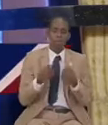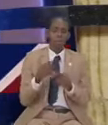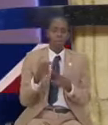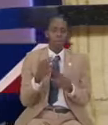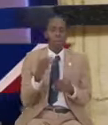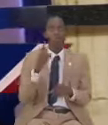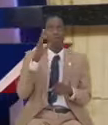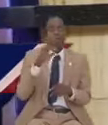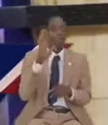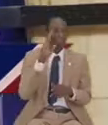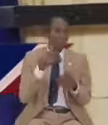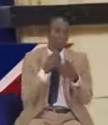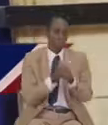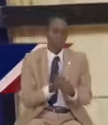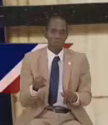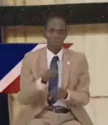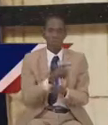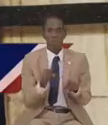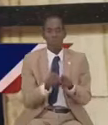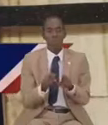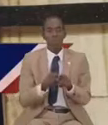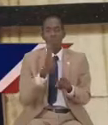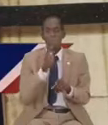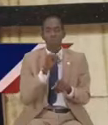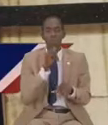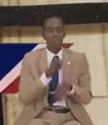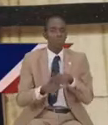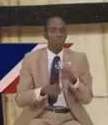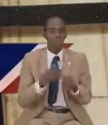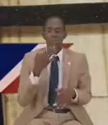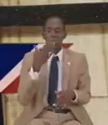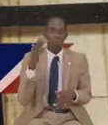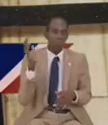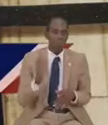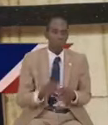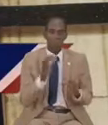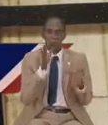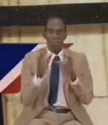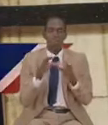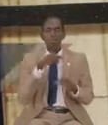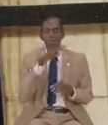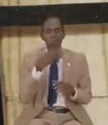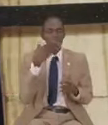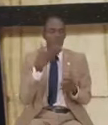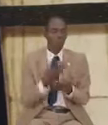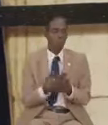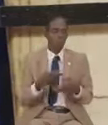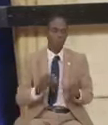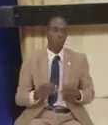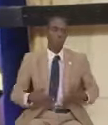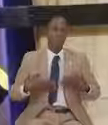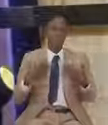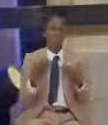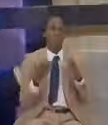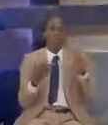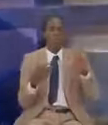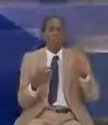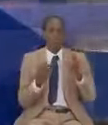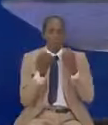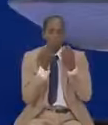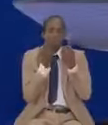leur caractère ne vous y trompez pas les bonnes corps compagnies corrompre les bonnes meurs verset